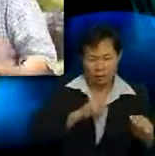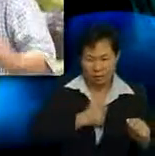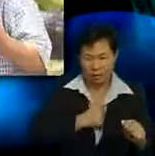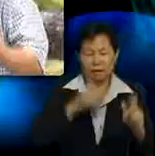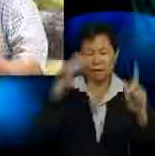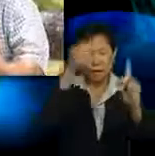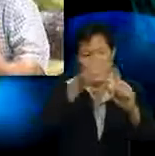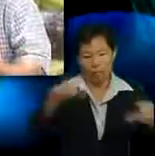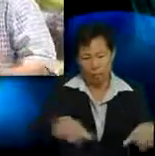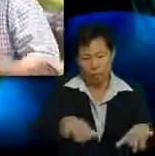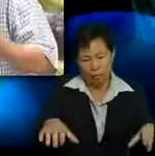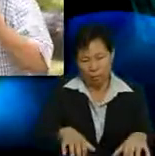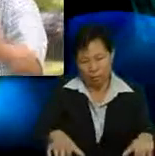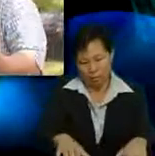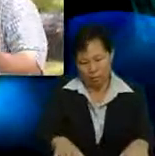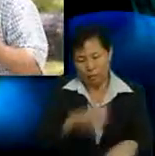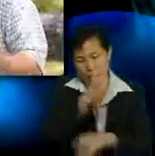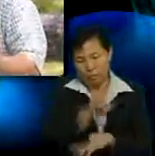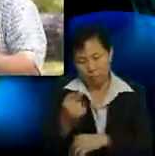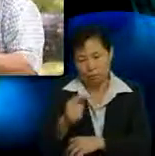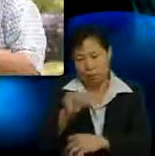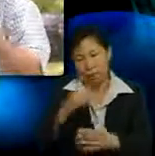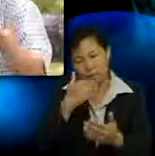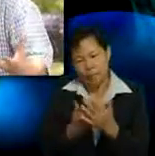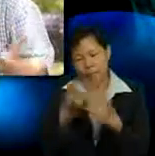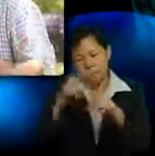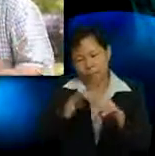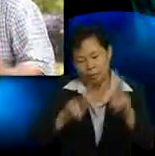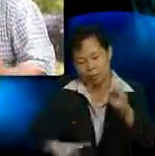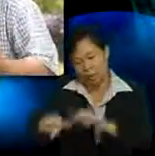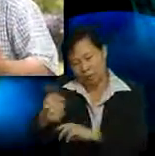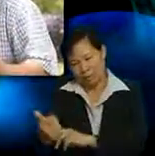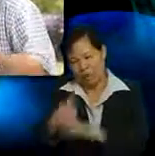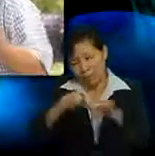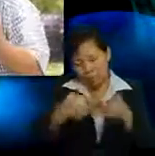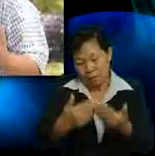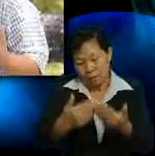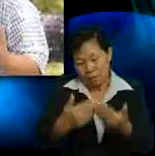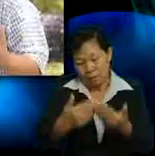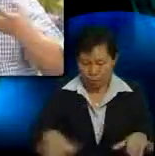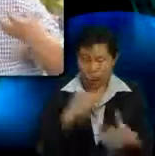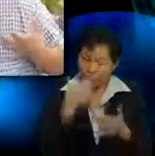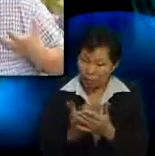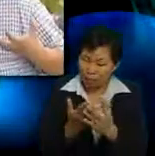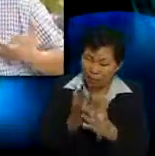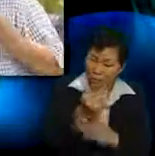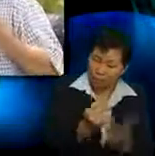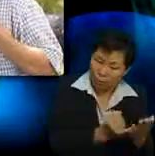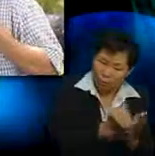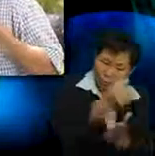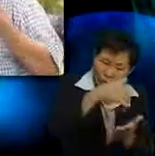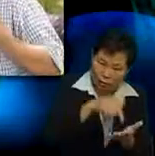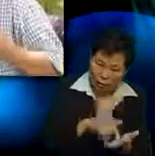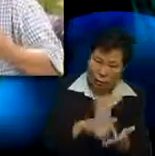ke arah melakukan sesuatu yang baik kepada orang yang lain. Bagaimana kita nak melakukan baik melalui kejujuran ini ada